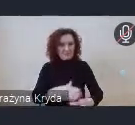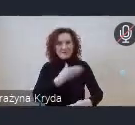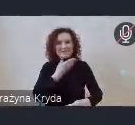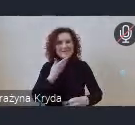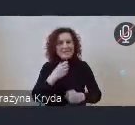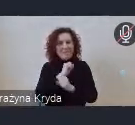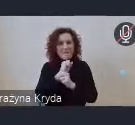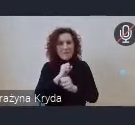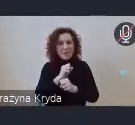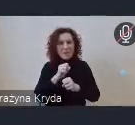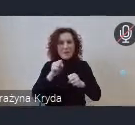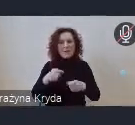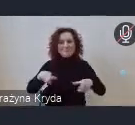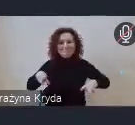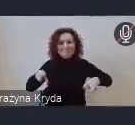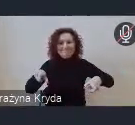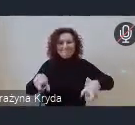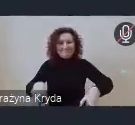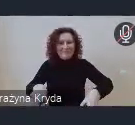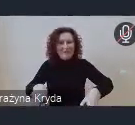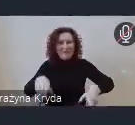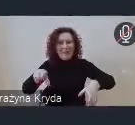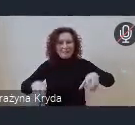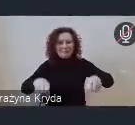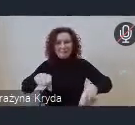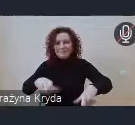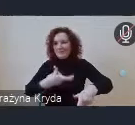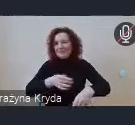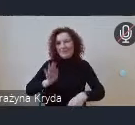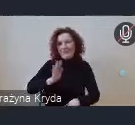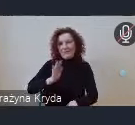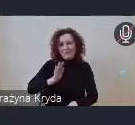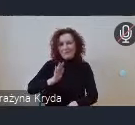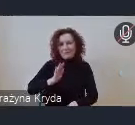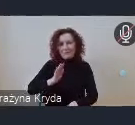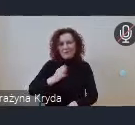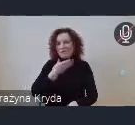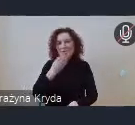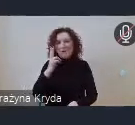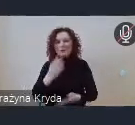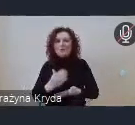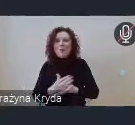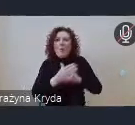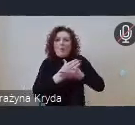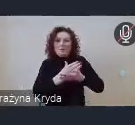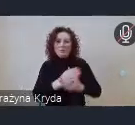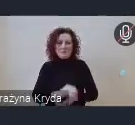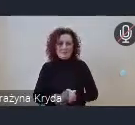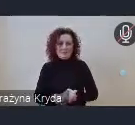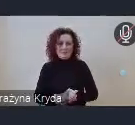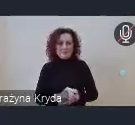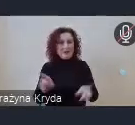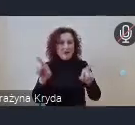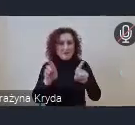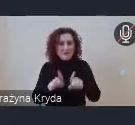jeśli nie mam kogoś kto mi pomoże to jest po prostu niebezpieczne bo zlecić po taki schodach żaden problem również na obiektach sportowych